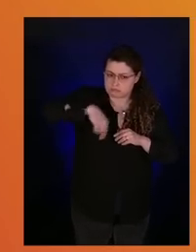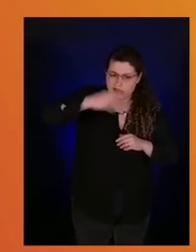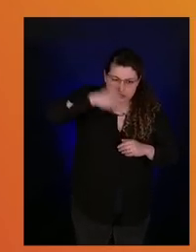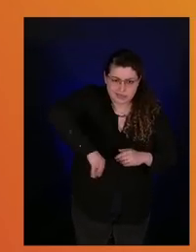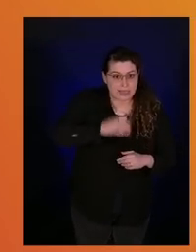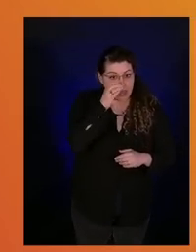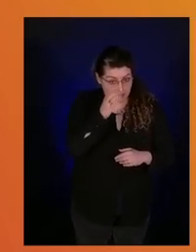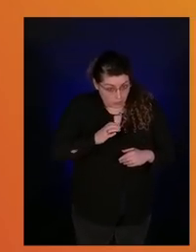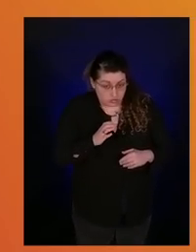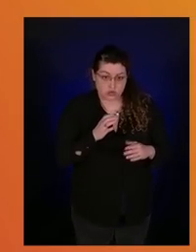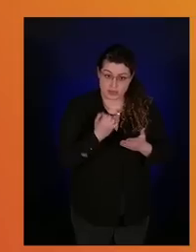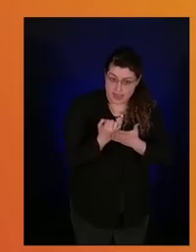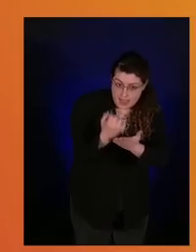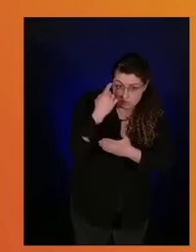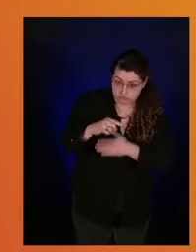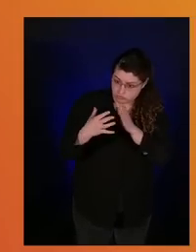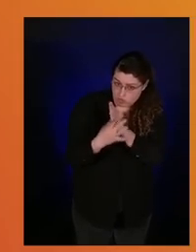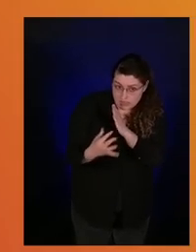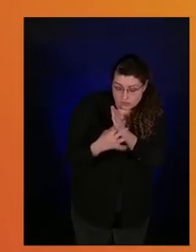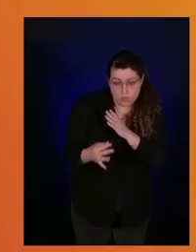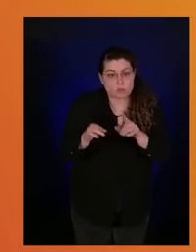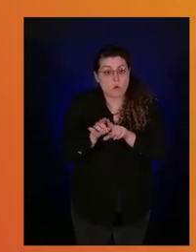une aide sur la question des cotisations, mais aussi